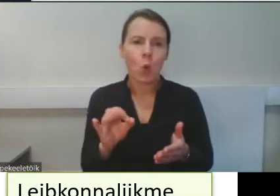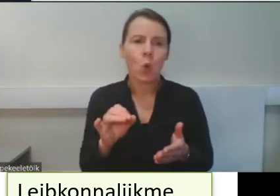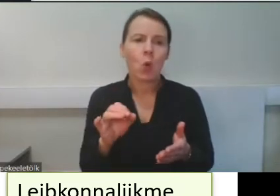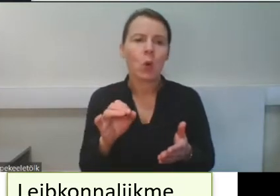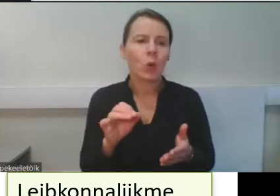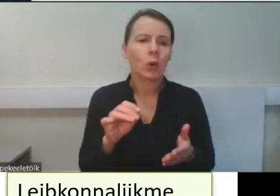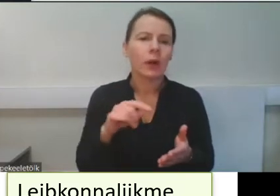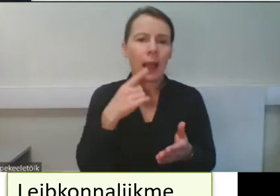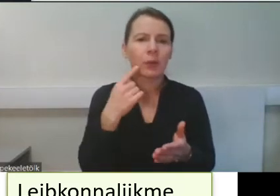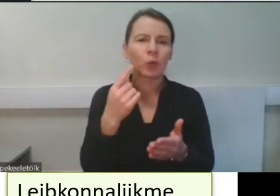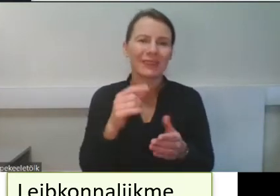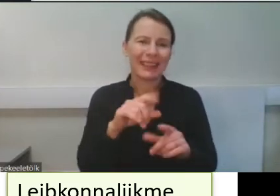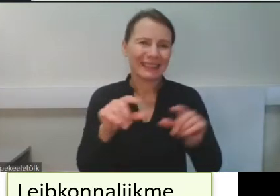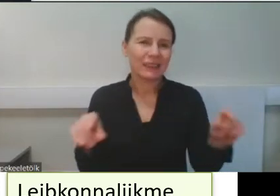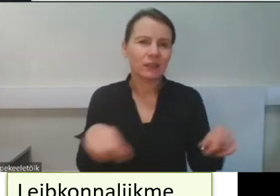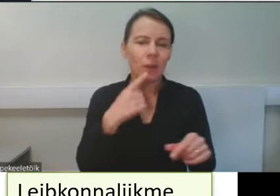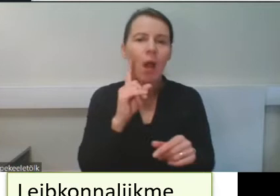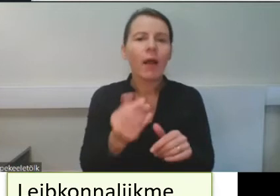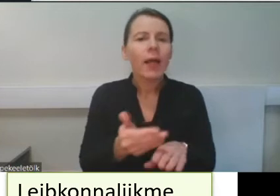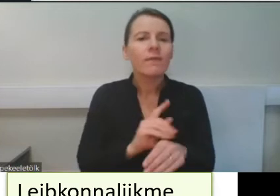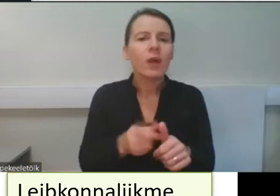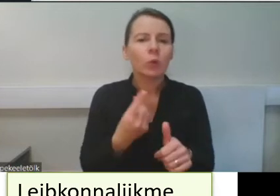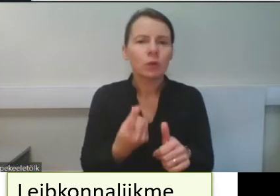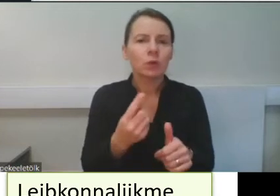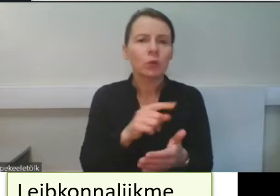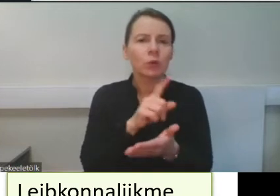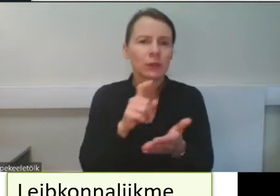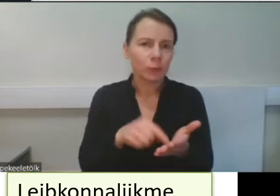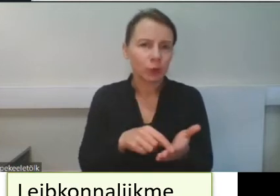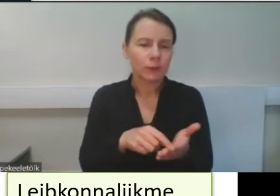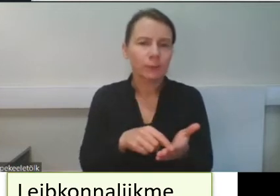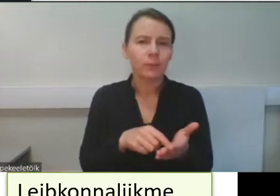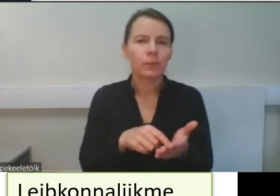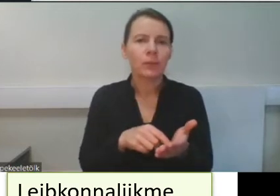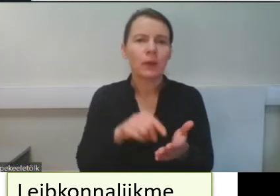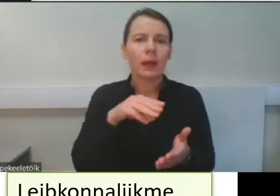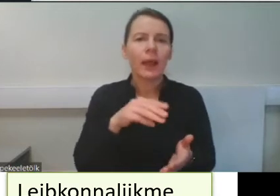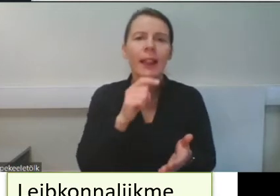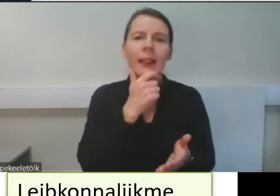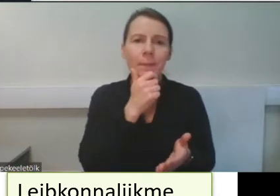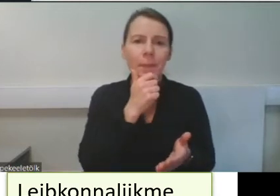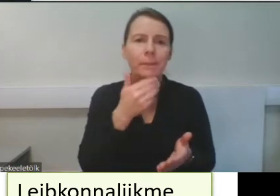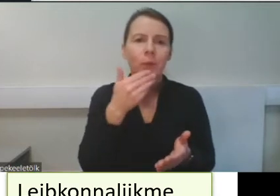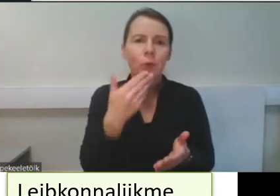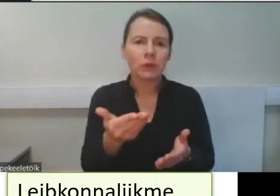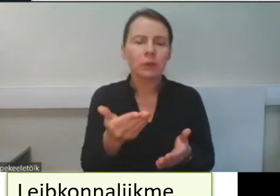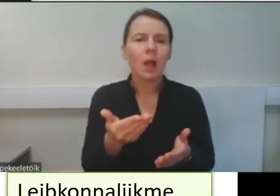me väga tahaksime, aga ainult suhtelise vaesuse puhul saab üld andmeid vaadata